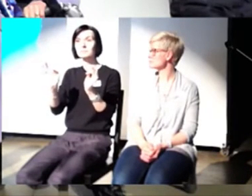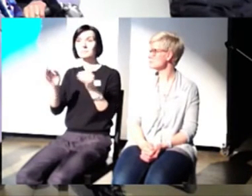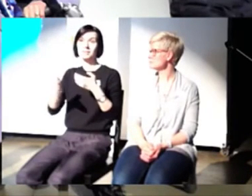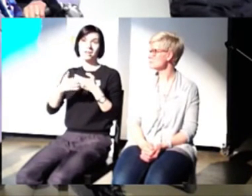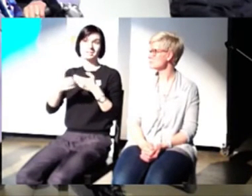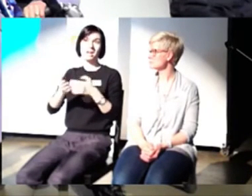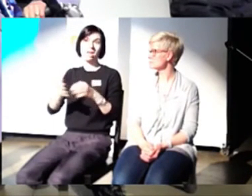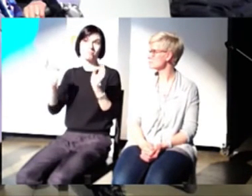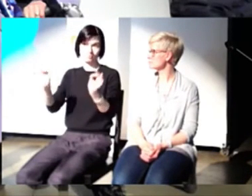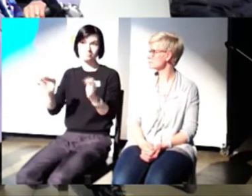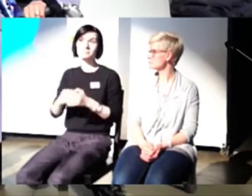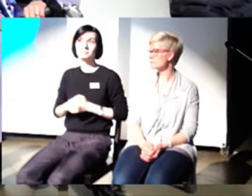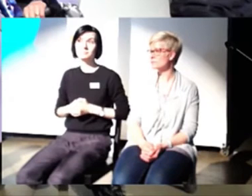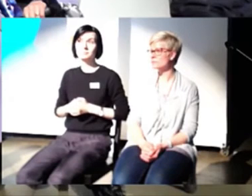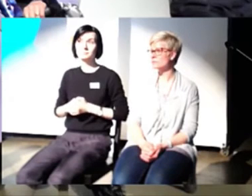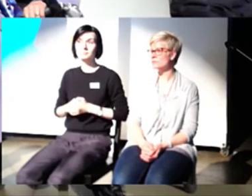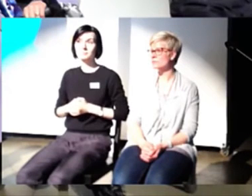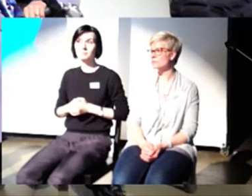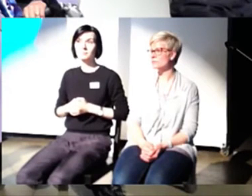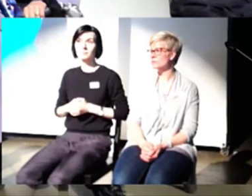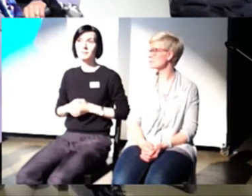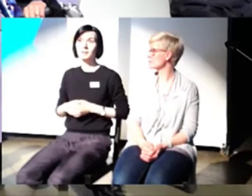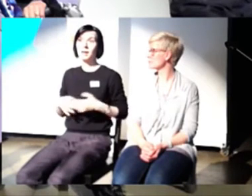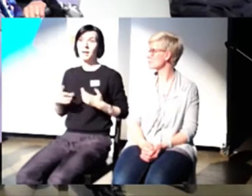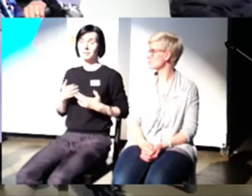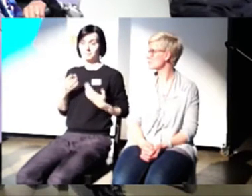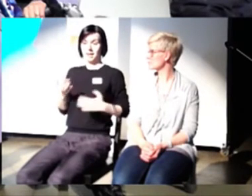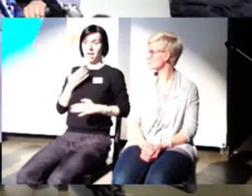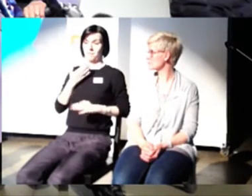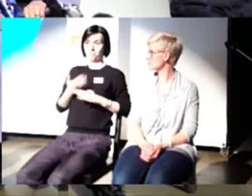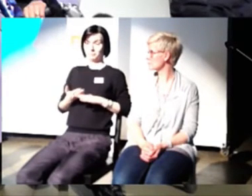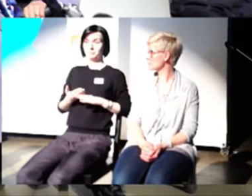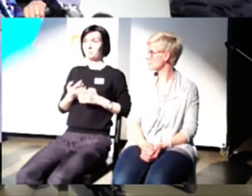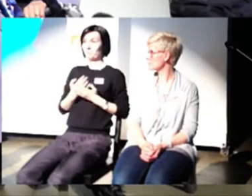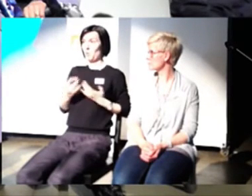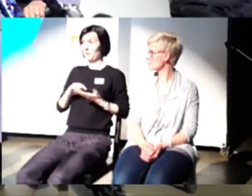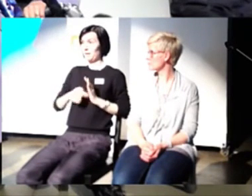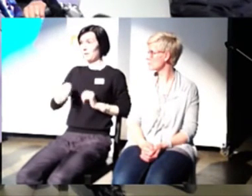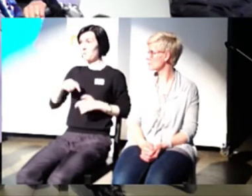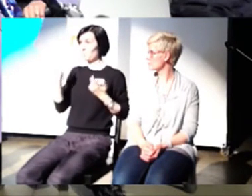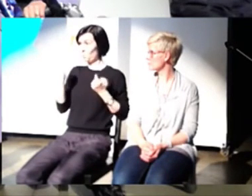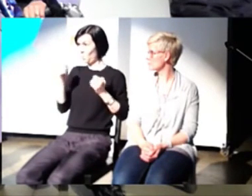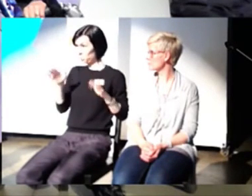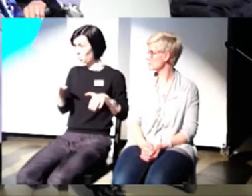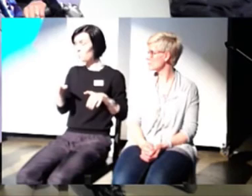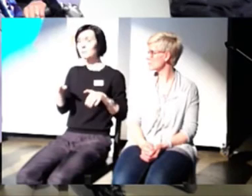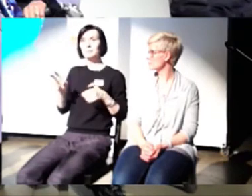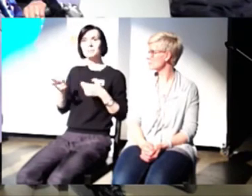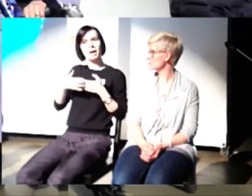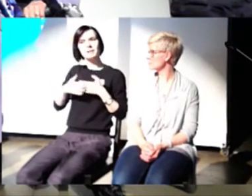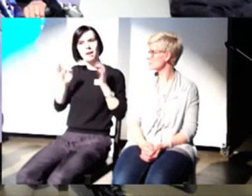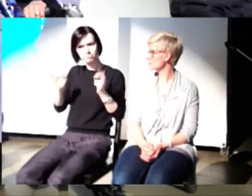niin ei useinkaan ole siitä asenteesta kiinni, että vaan siitä, että herää asialle ja sitten, että siitä aktiivisuutta löytyy puoli ja